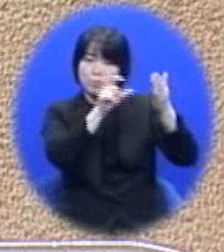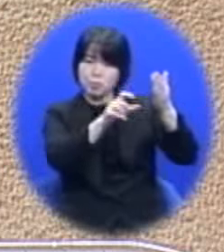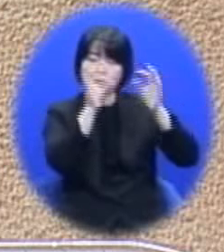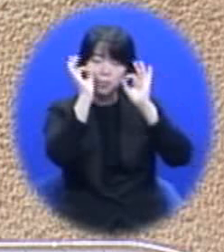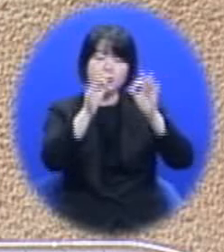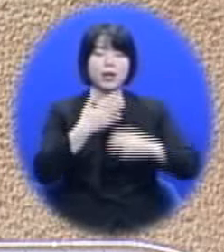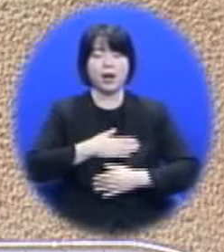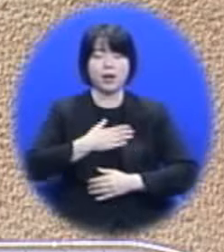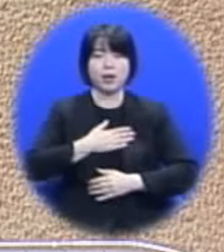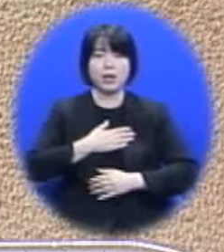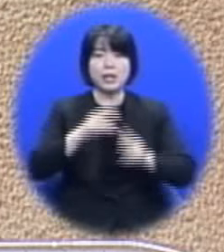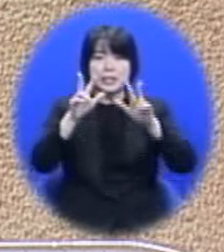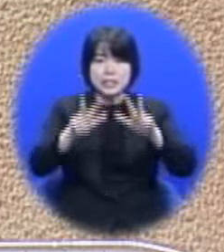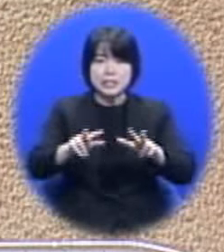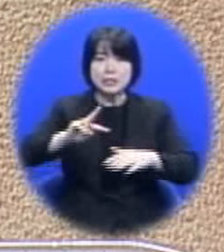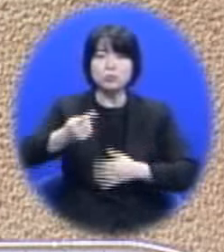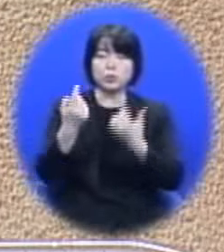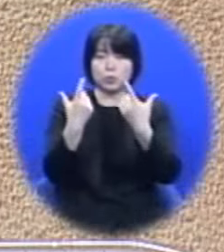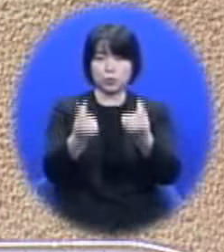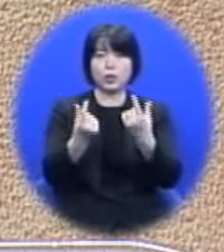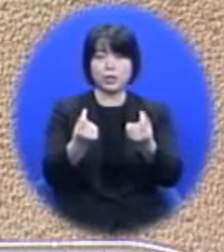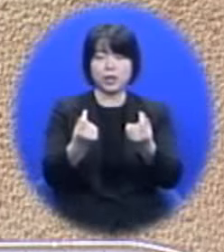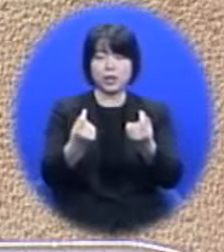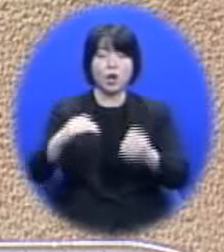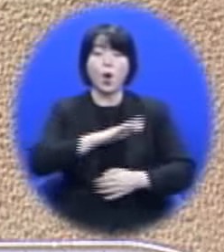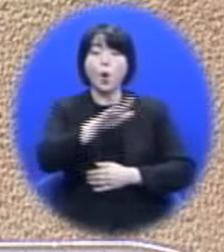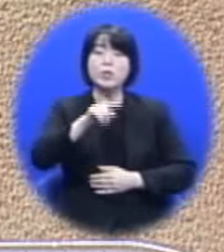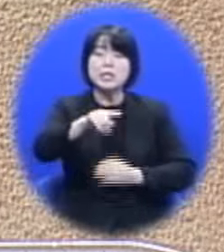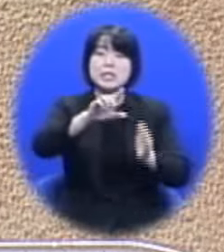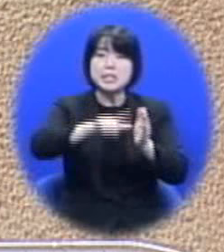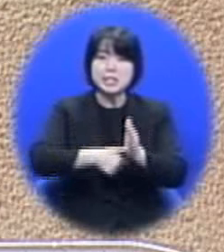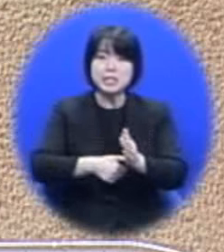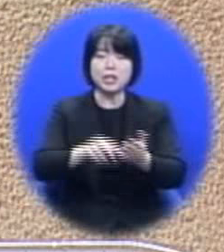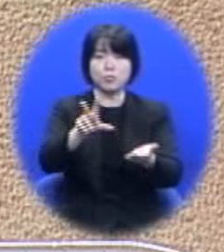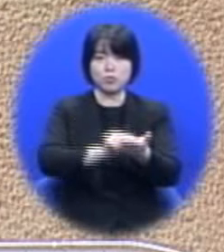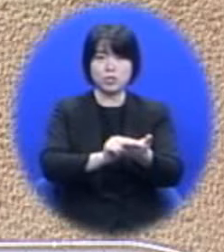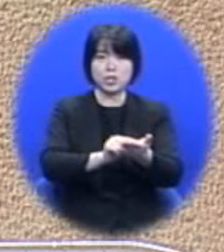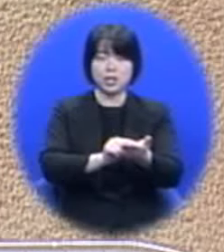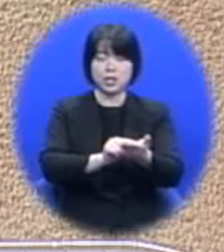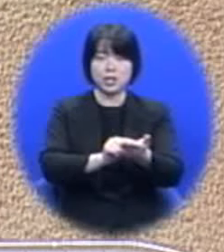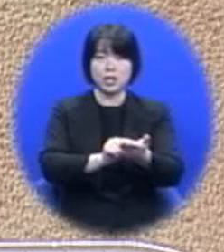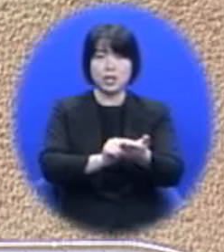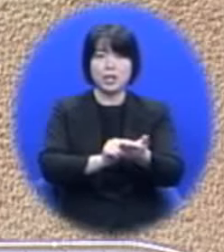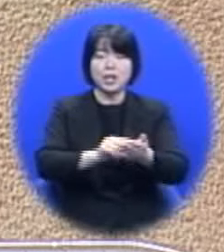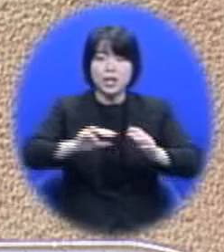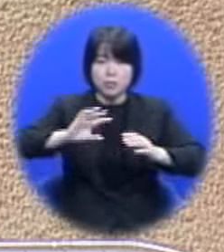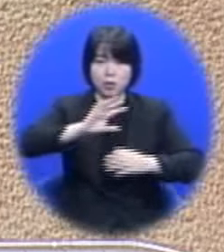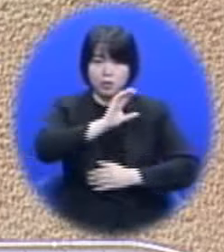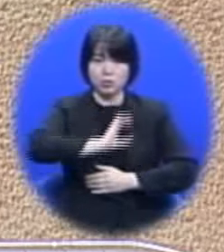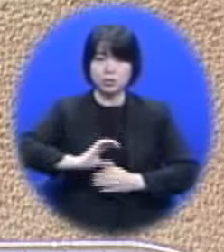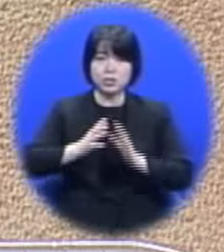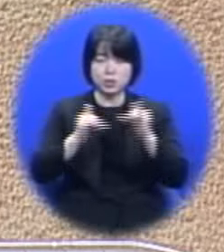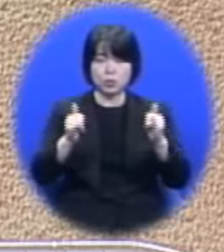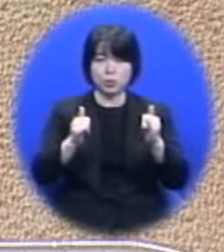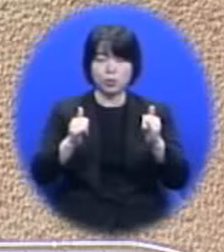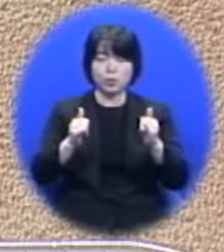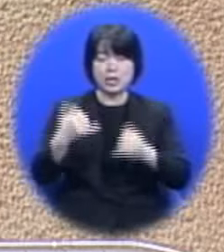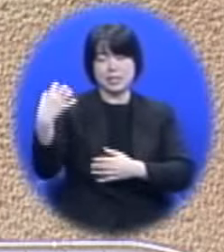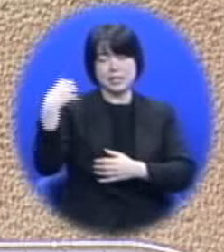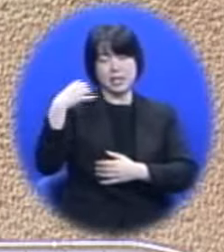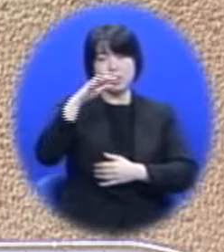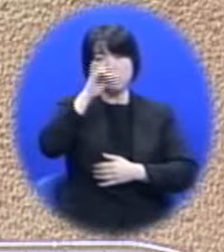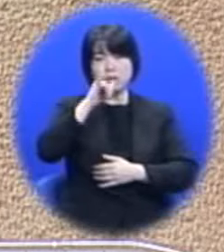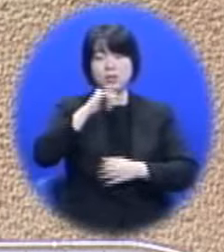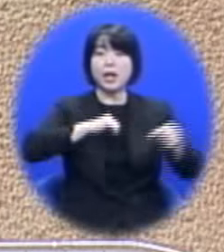지금도 똑같아요. 우리는 이 시대의 문제, 지금 시국의 문제에 그리스도인으로서 책임 있는 행동을